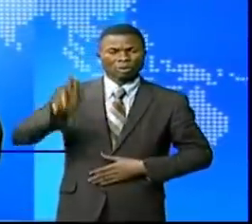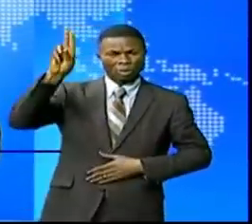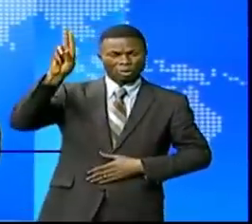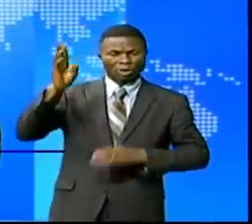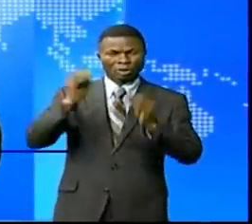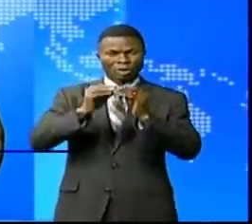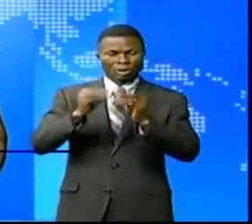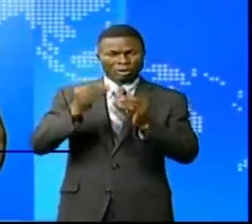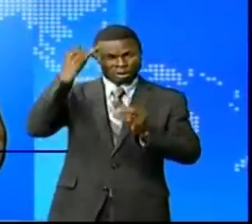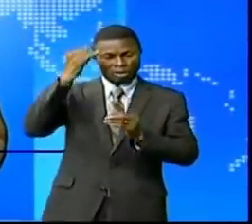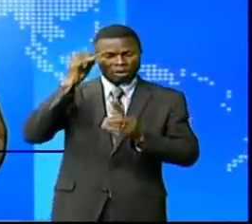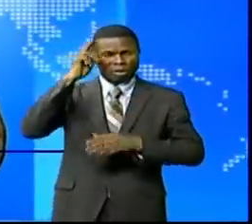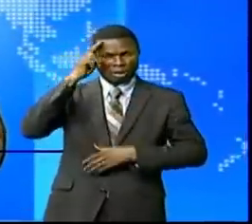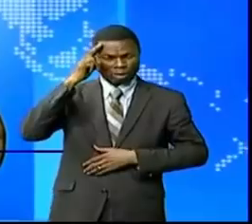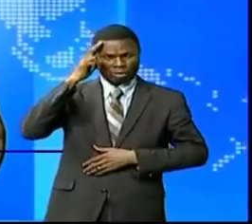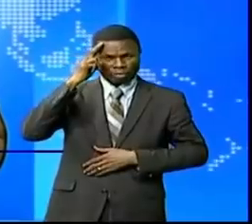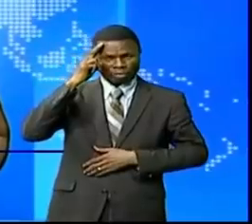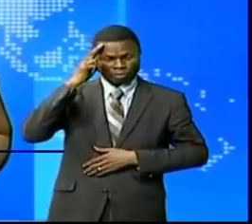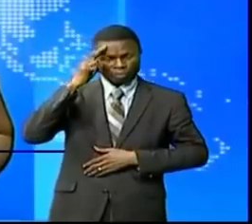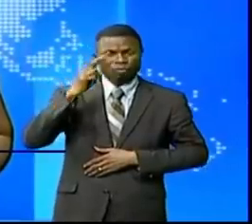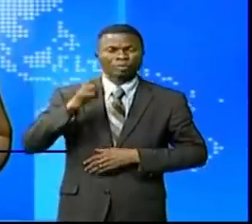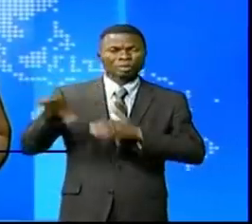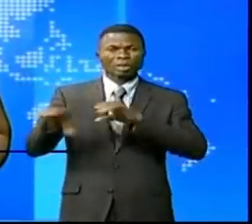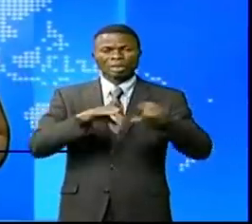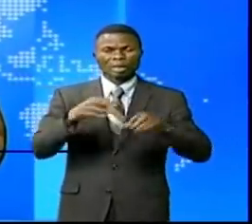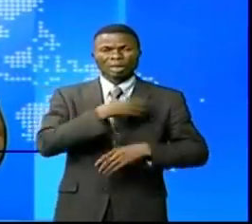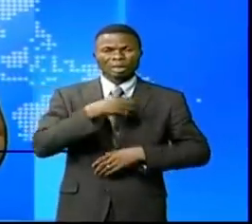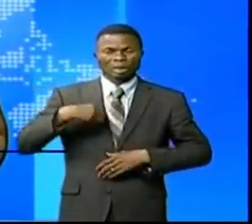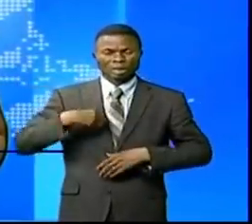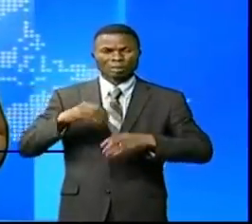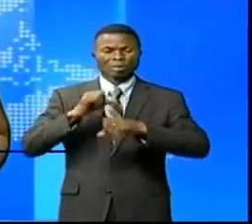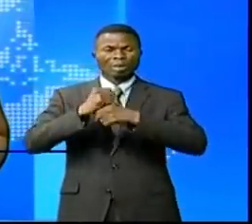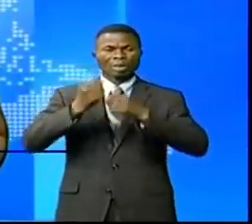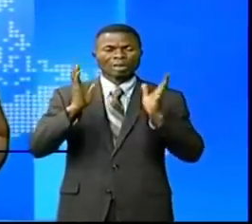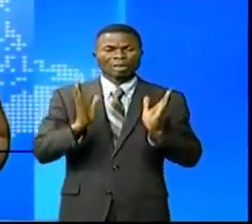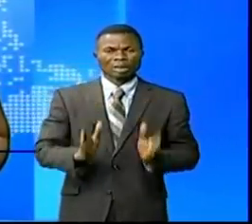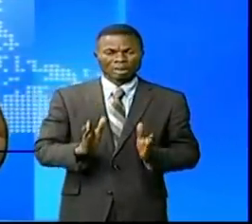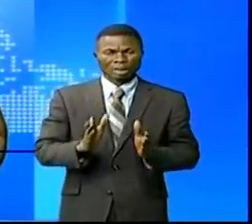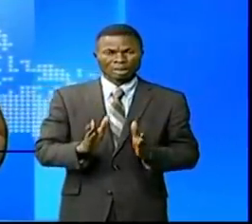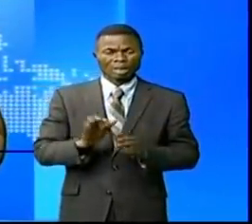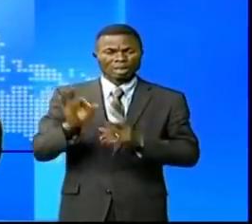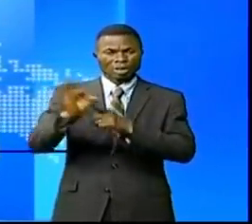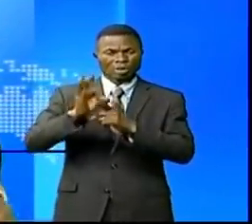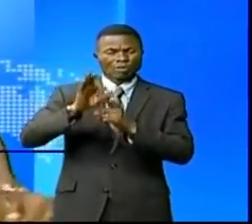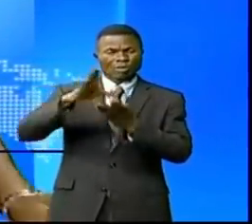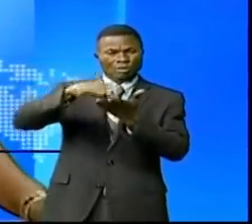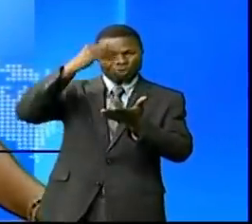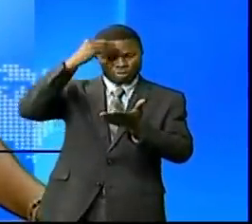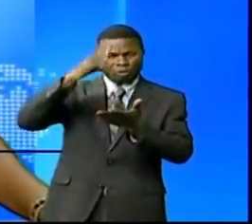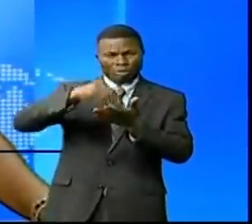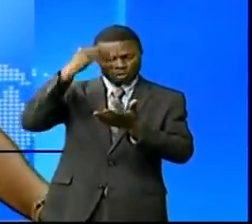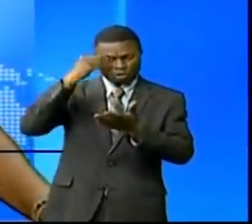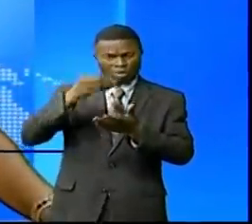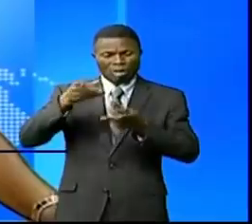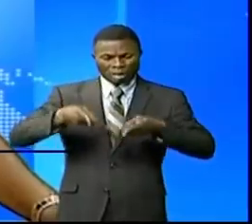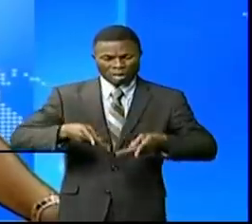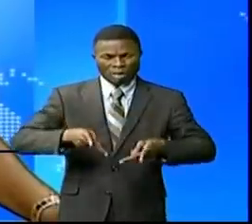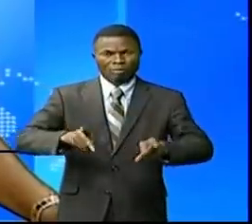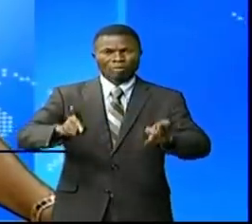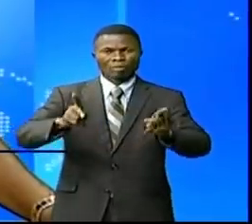dans le cadre de réflexion et des actions de femmes entrepreneurs ont suivi une formation sur l'autorisation